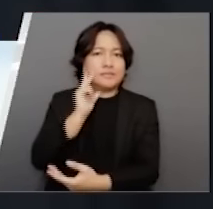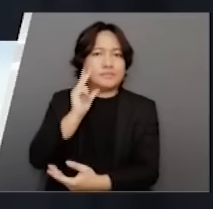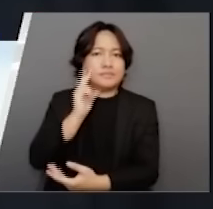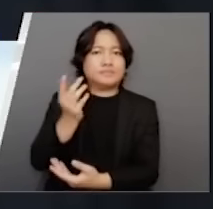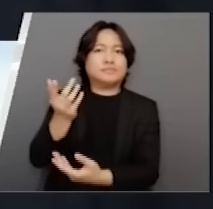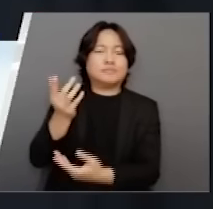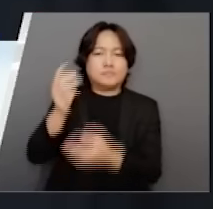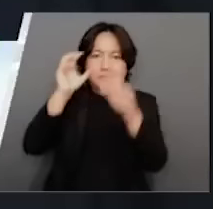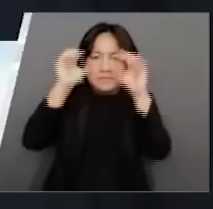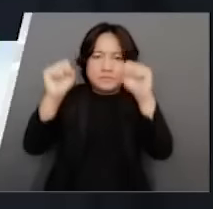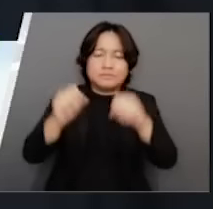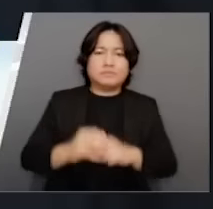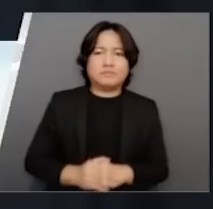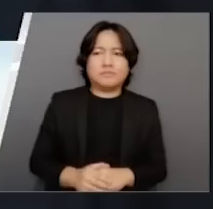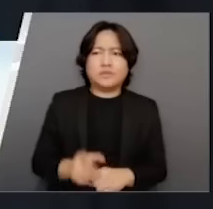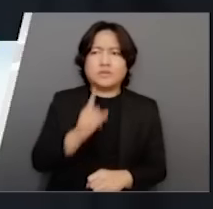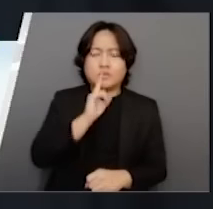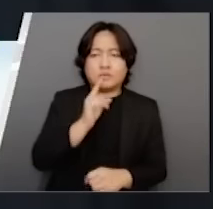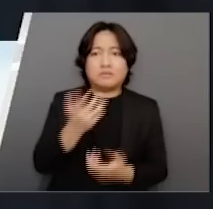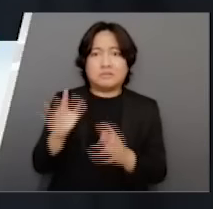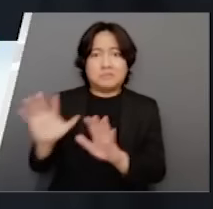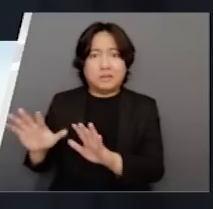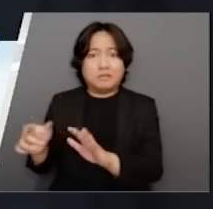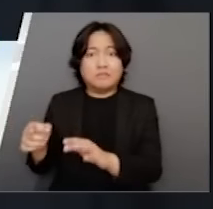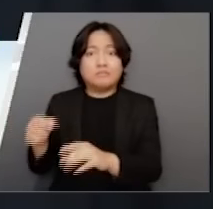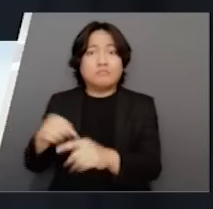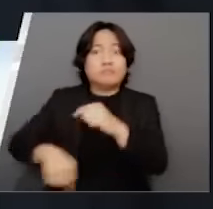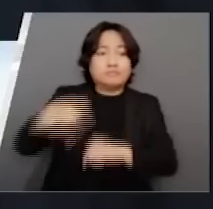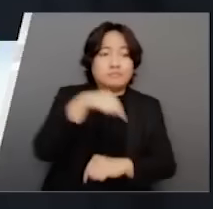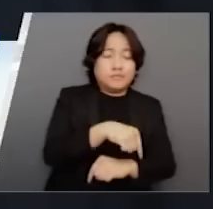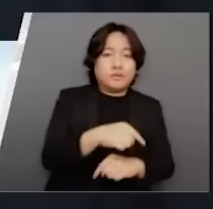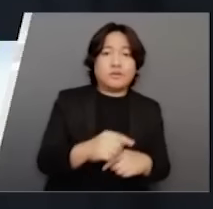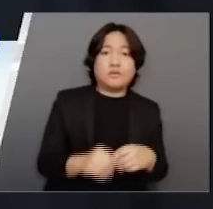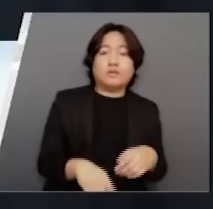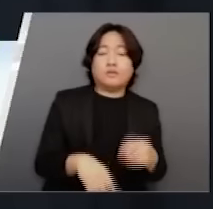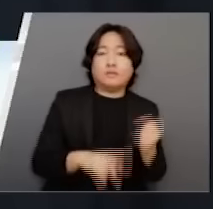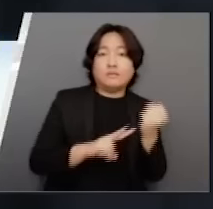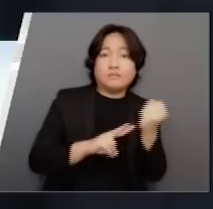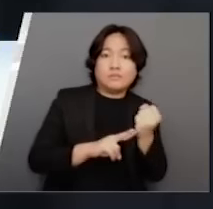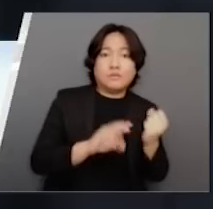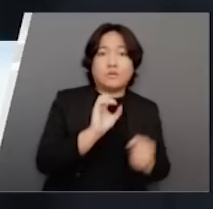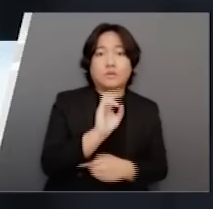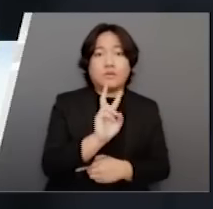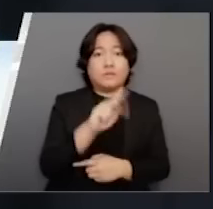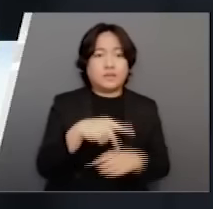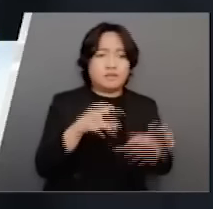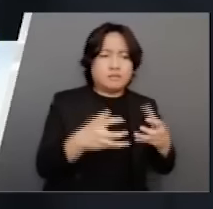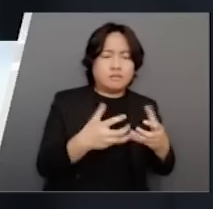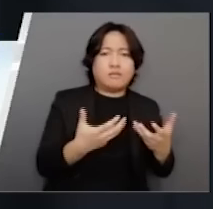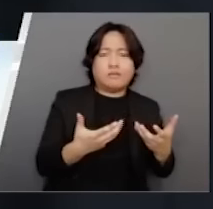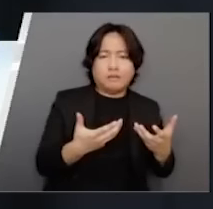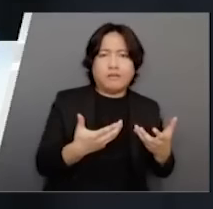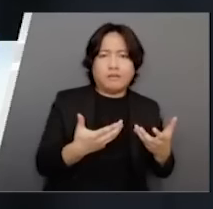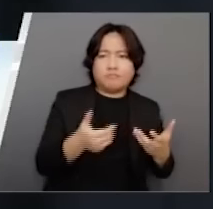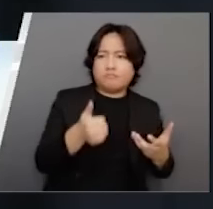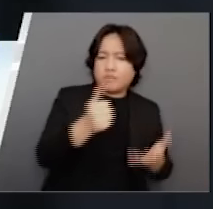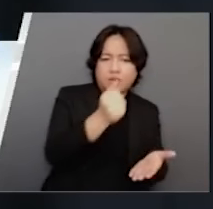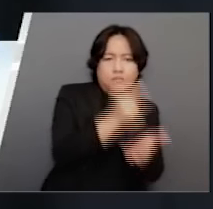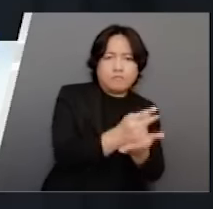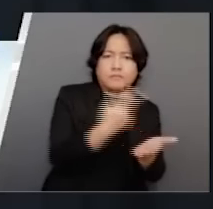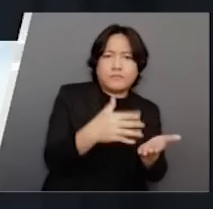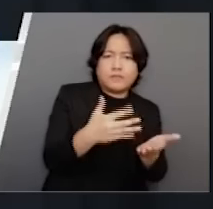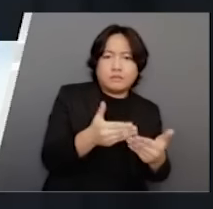yung budget ng OVP, pagdating namin sa House of Representatives, binanatan kami ng binanatan. They use the rules according to their